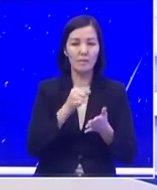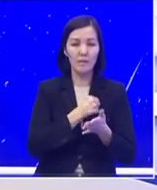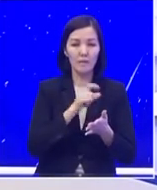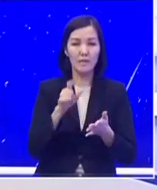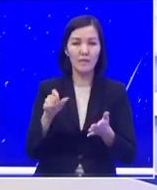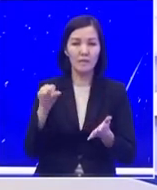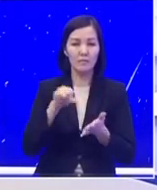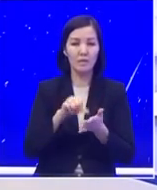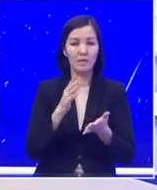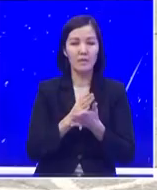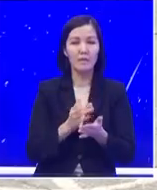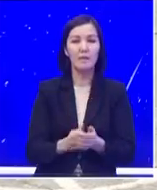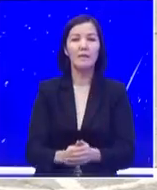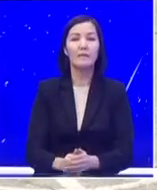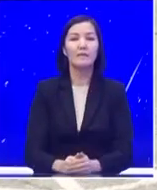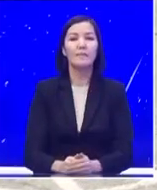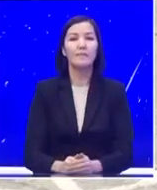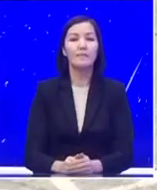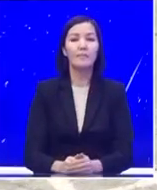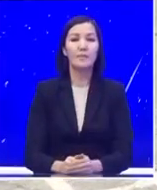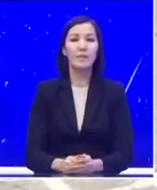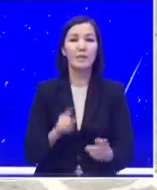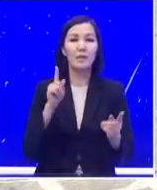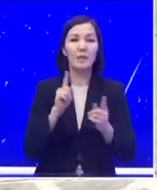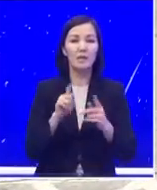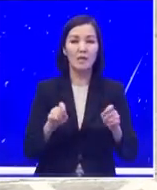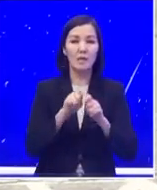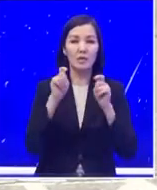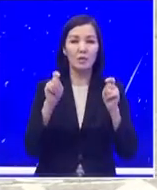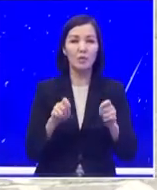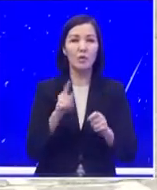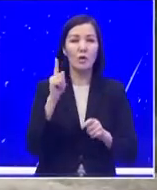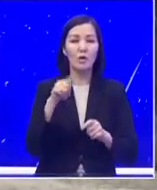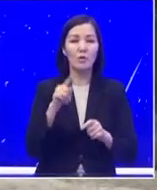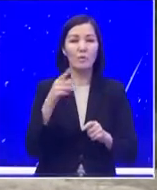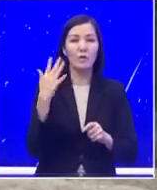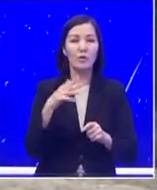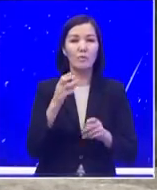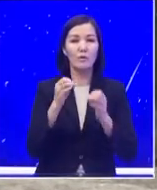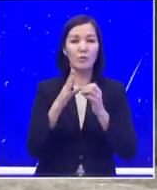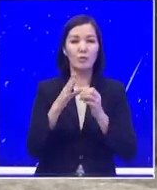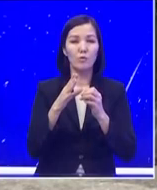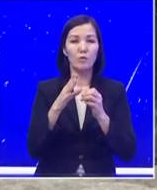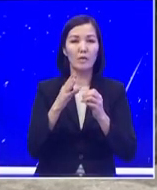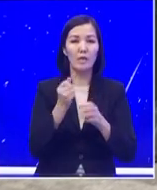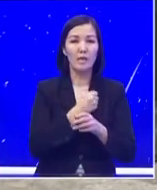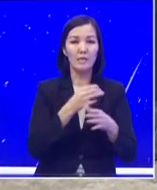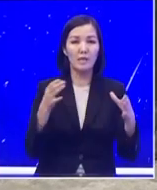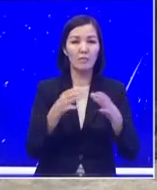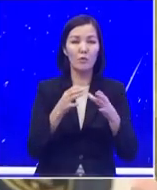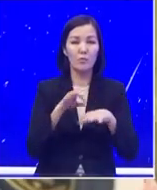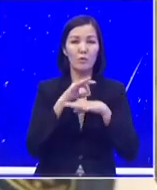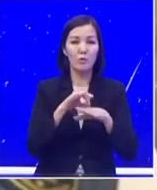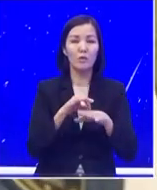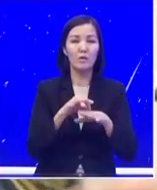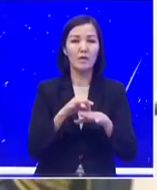қатысып жатыр. Жекпе-жек сайысының ашылу рәсімі нөмірі 55-14 әскери бөлімінде салтанатты түрде өтті. Оның да өзіндік